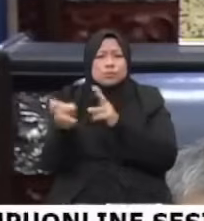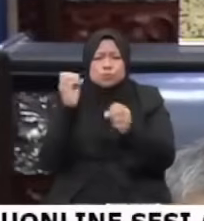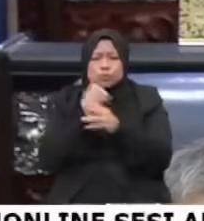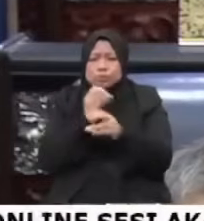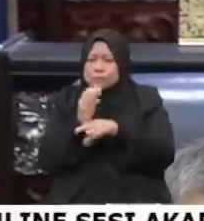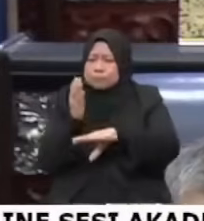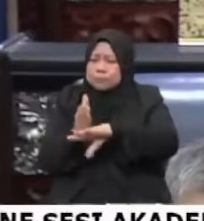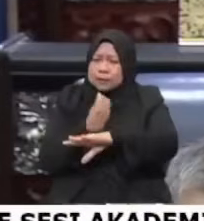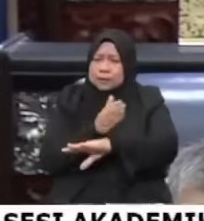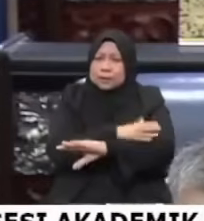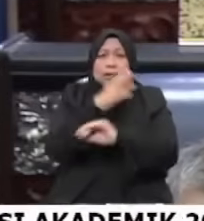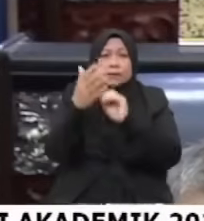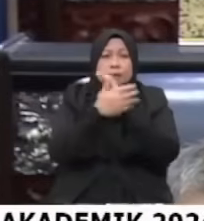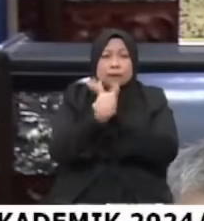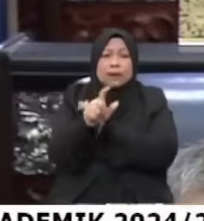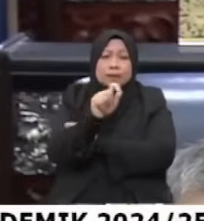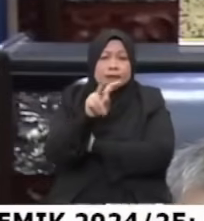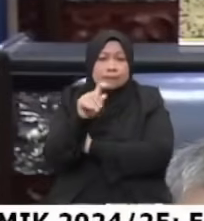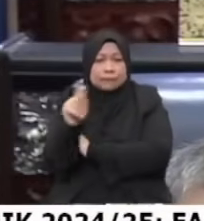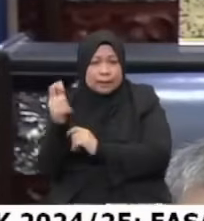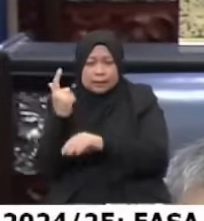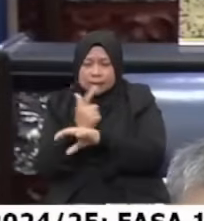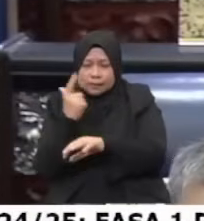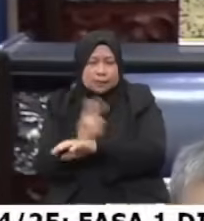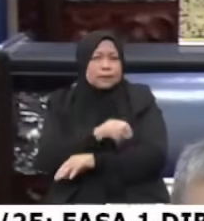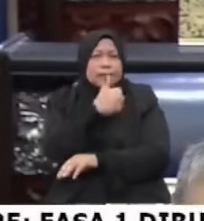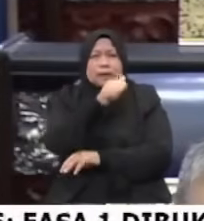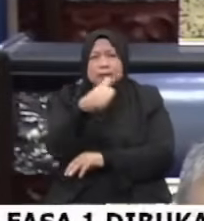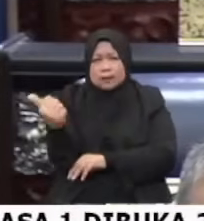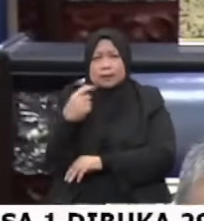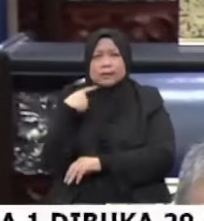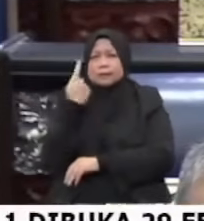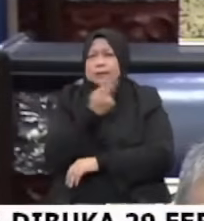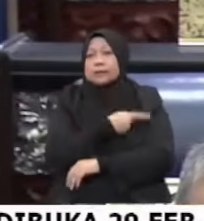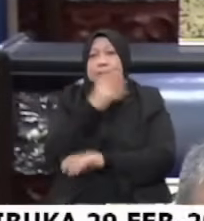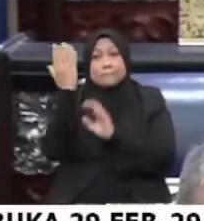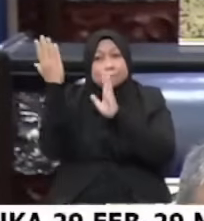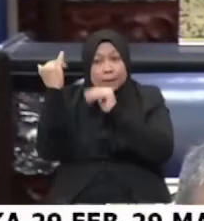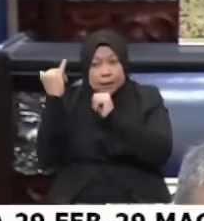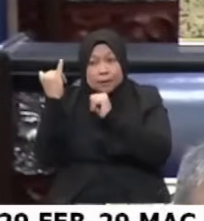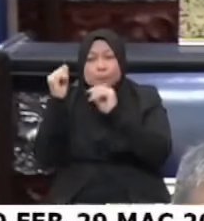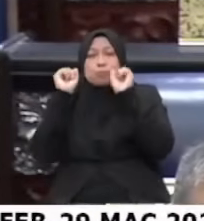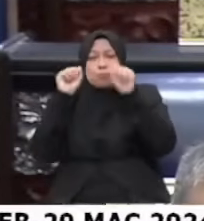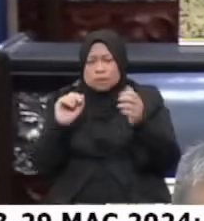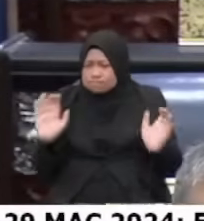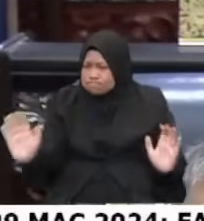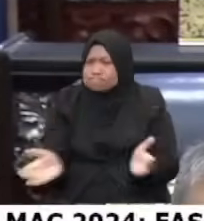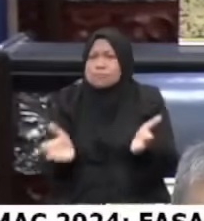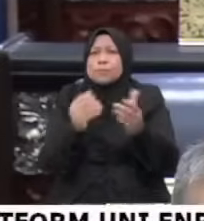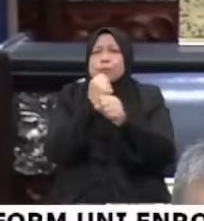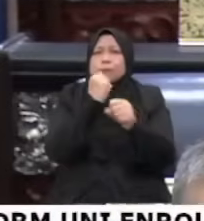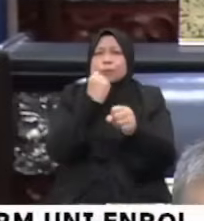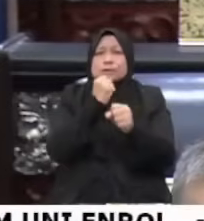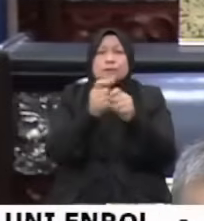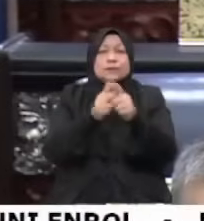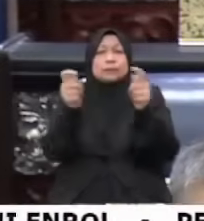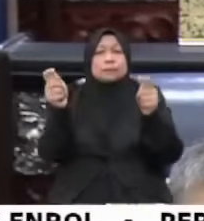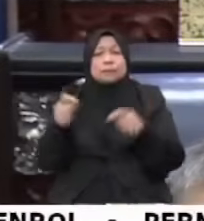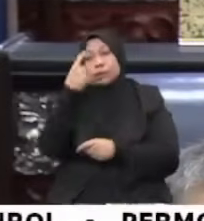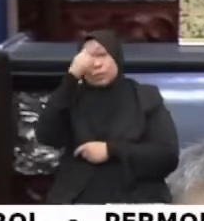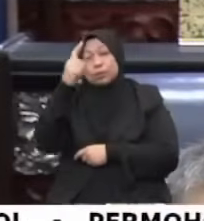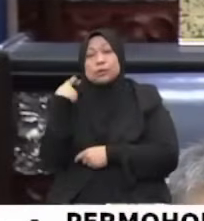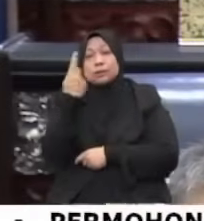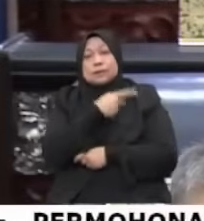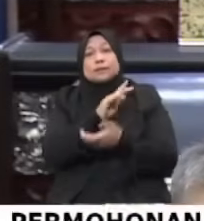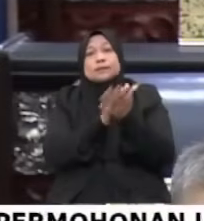peningkatan kemahiran tvet latihan kemahiran dan sebagainya kita berharap akan memupuk pekerja-pekerja tempatan kita